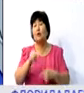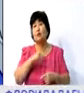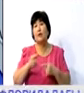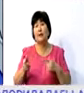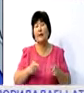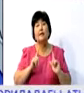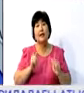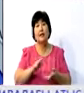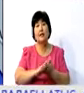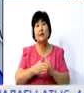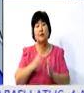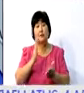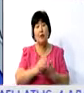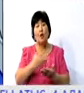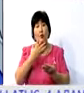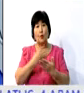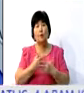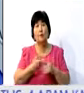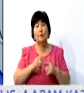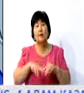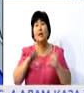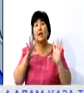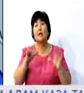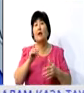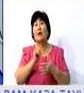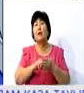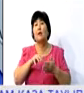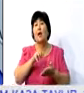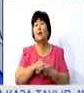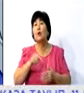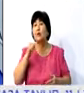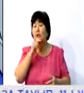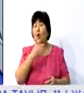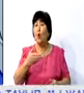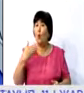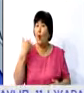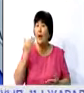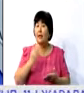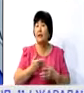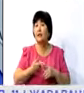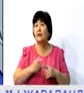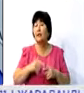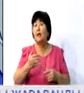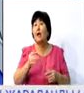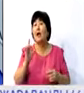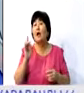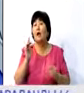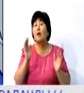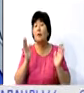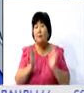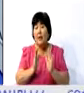сонда келісіміз бар. То есть бұл жерде жалпы негізі айналысуға тиімді, оңай екен, себебі балапанын